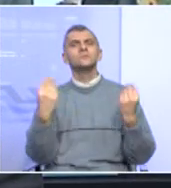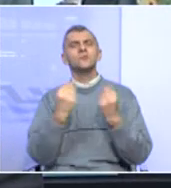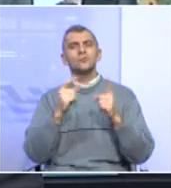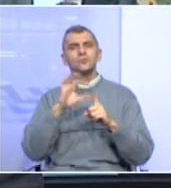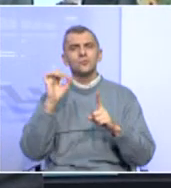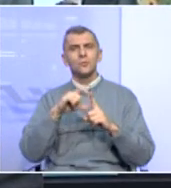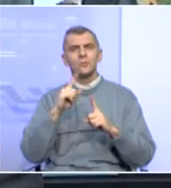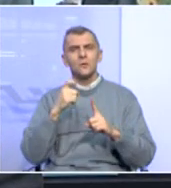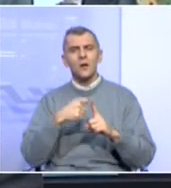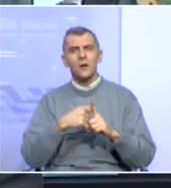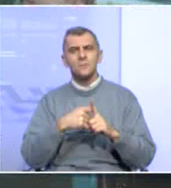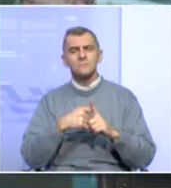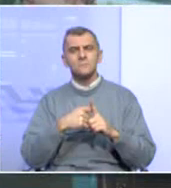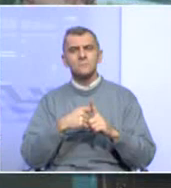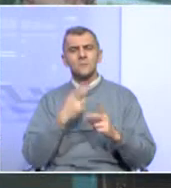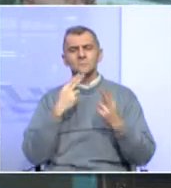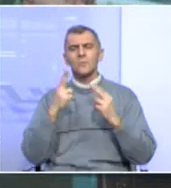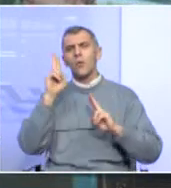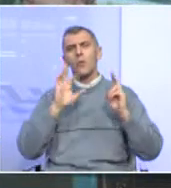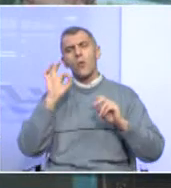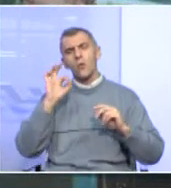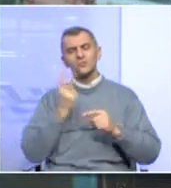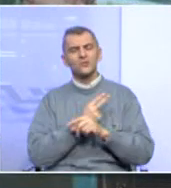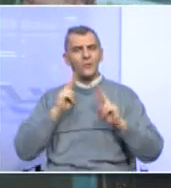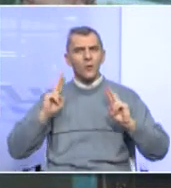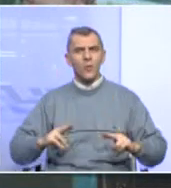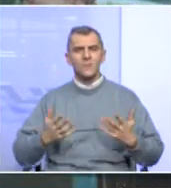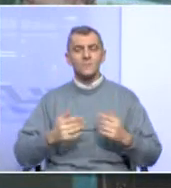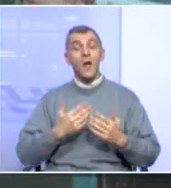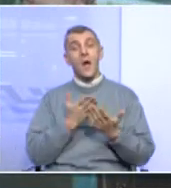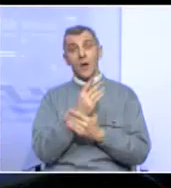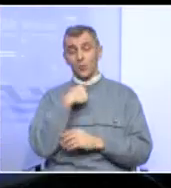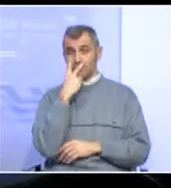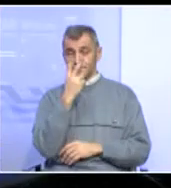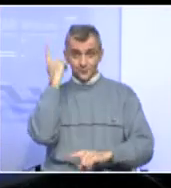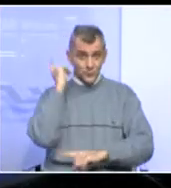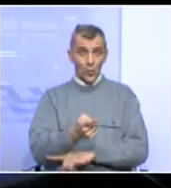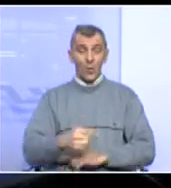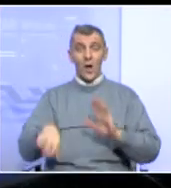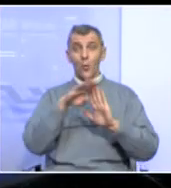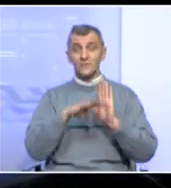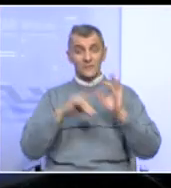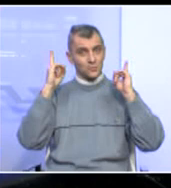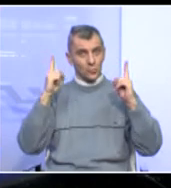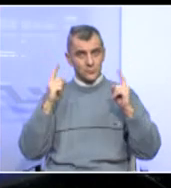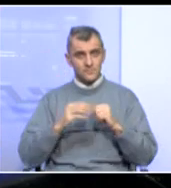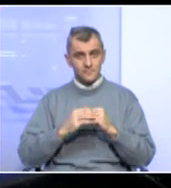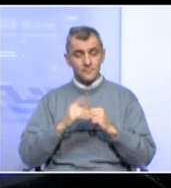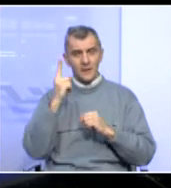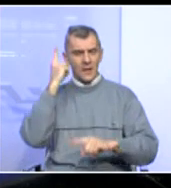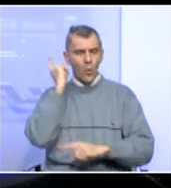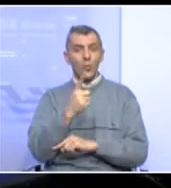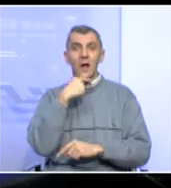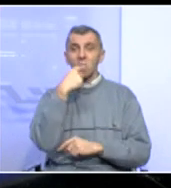Dodik sporan državna imovina? Pa ako pogledamo odluku Ustavnog suda i odluka